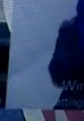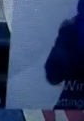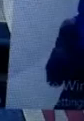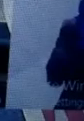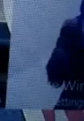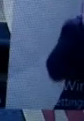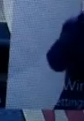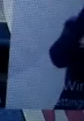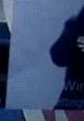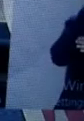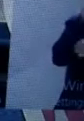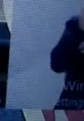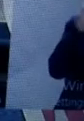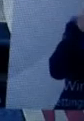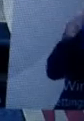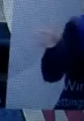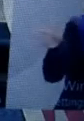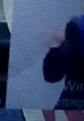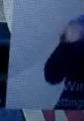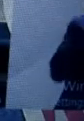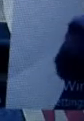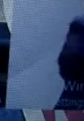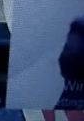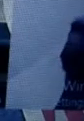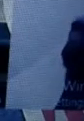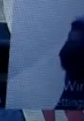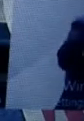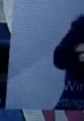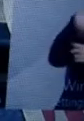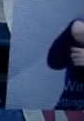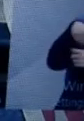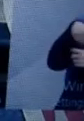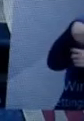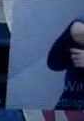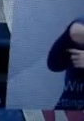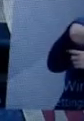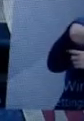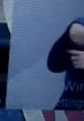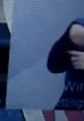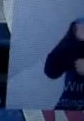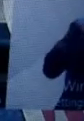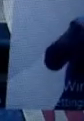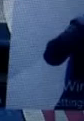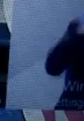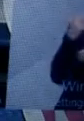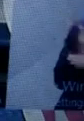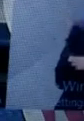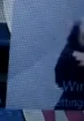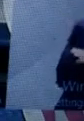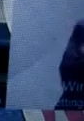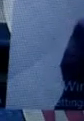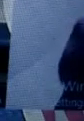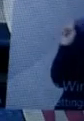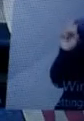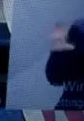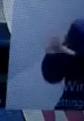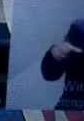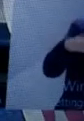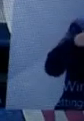semula dengan pematuhan kepada SOP. Ini termasuklah latihan persediaan